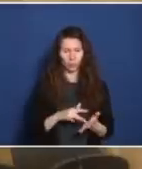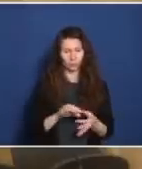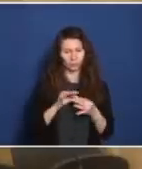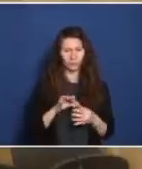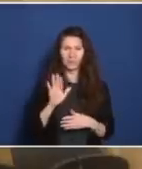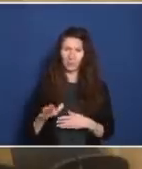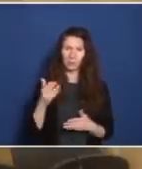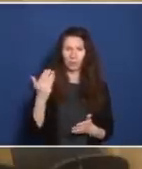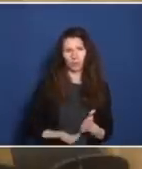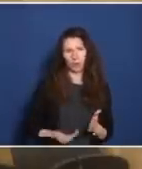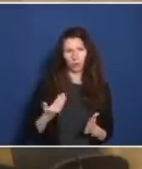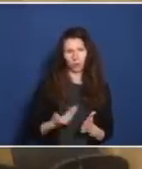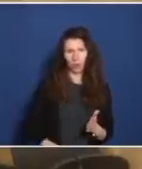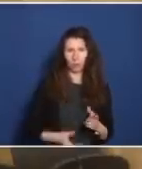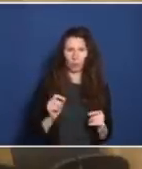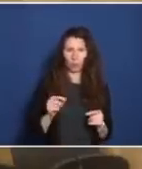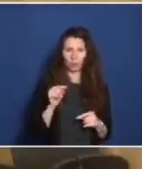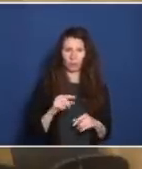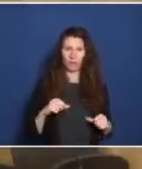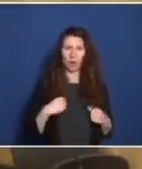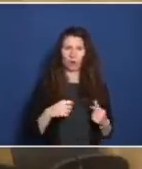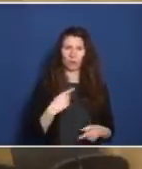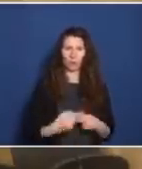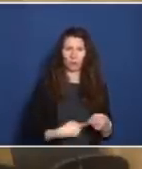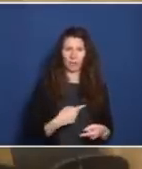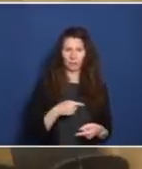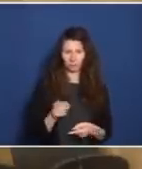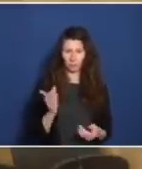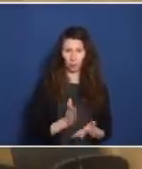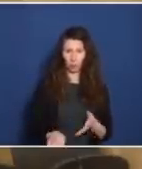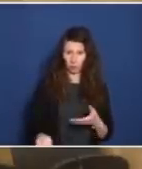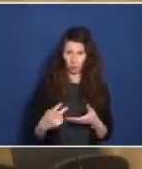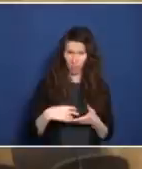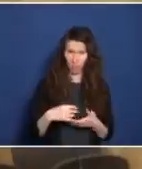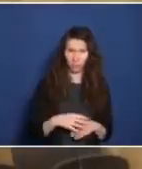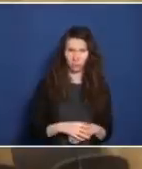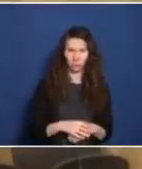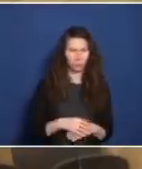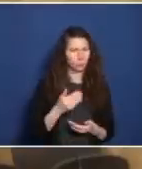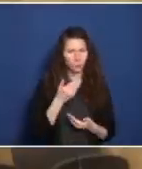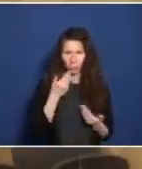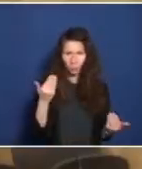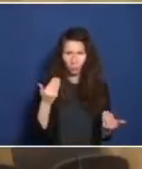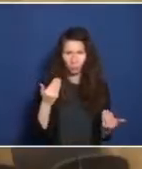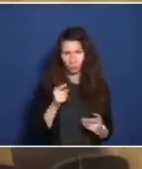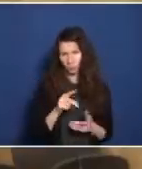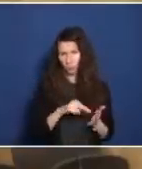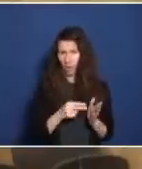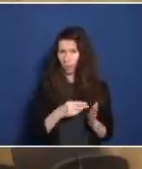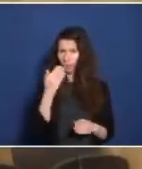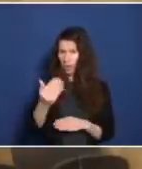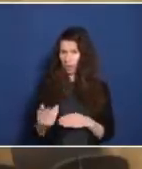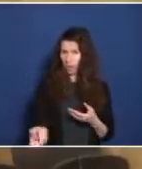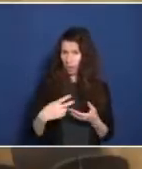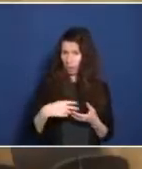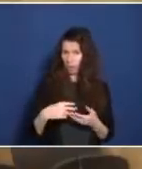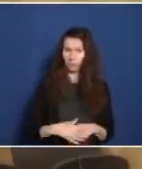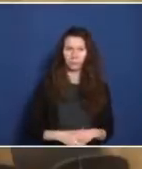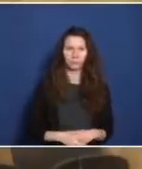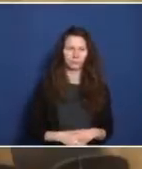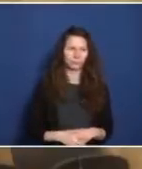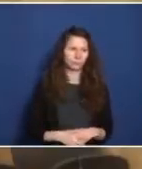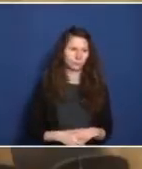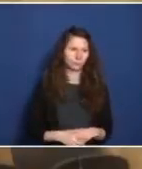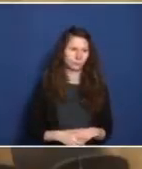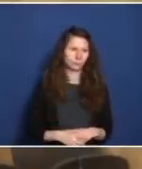Beschwerden ging? Sind die schon in diese frühen Prozesse mit eingebunden? Und wenn nicht, haben Sie Pläne, die dann später mit einzubinden? Danke.